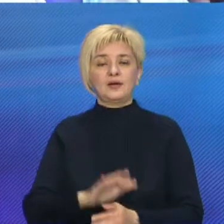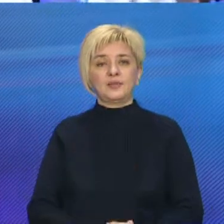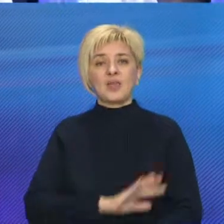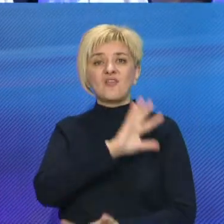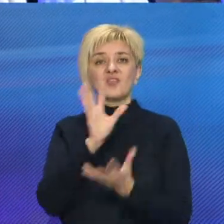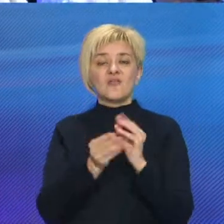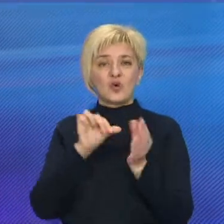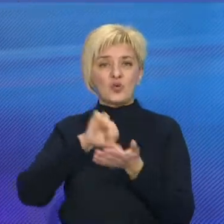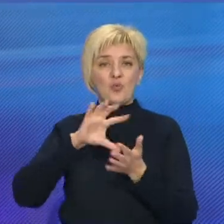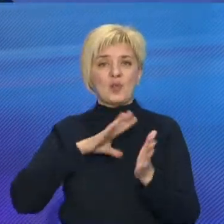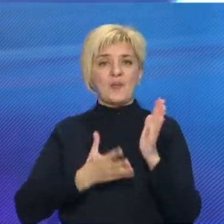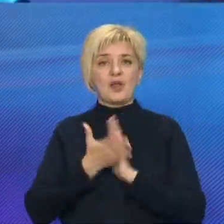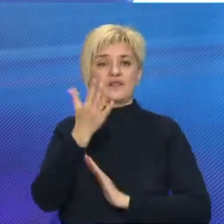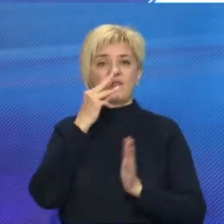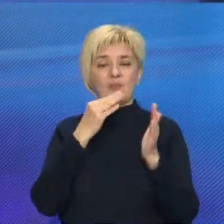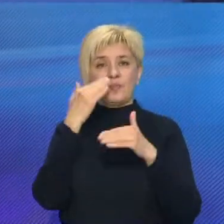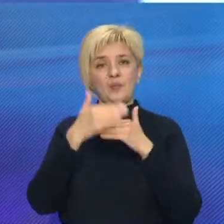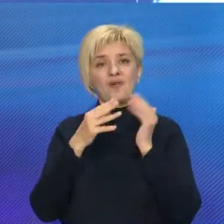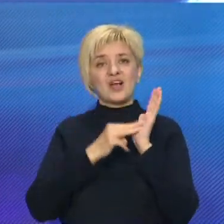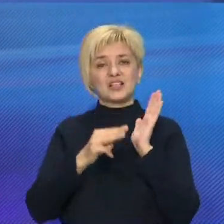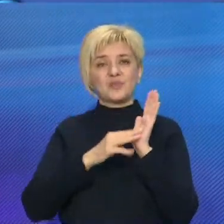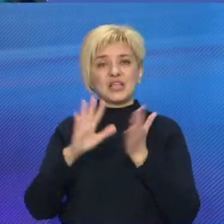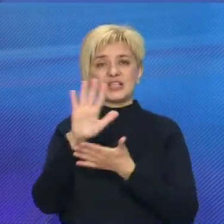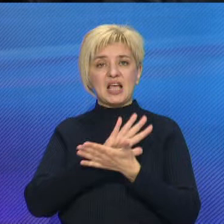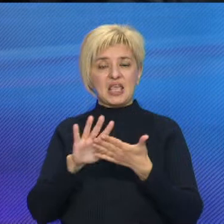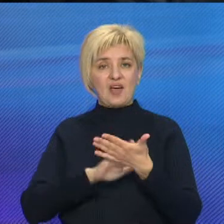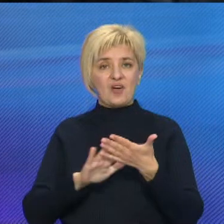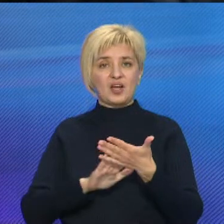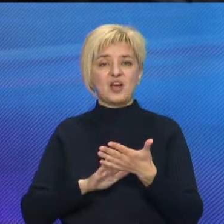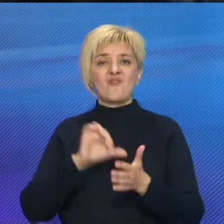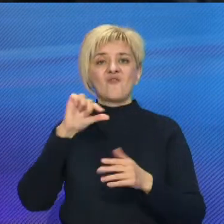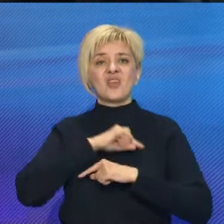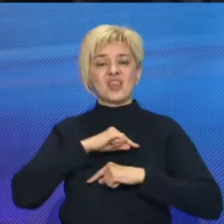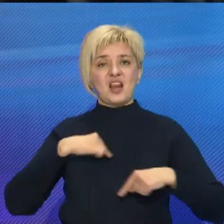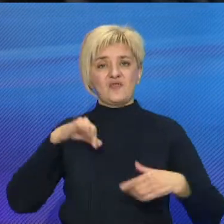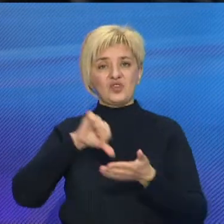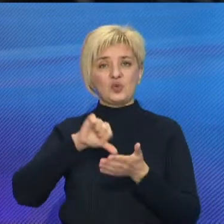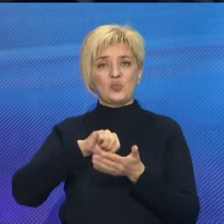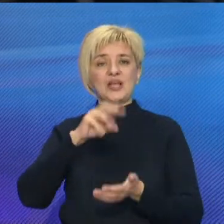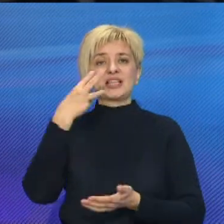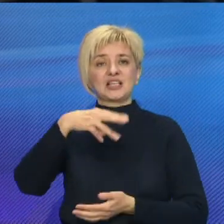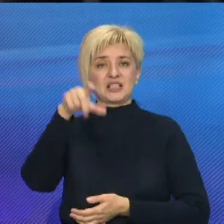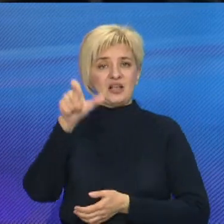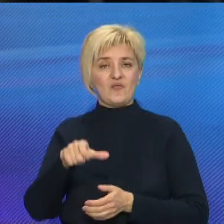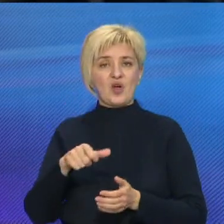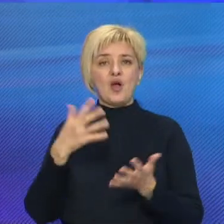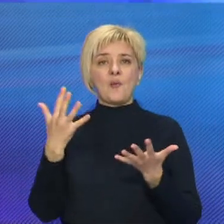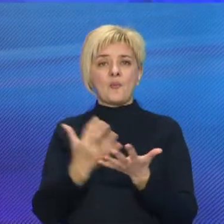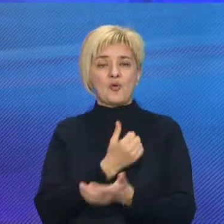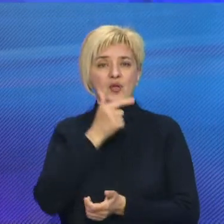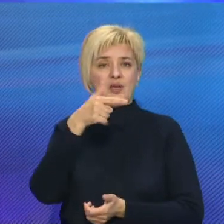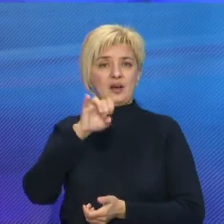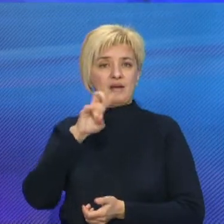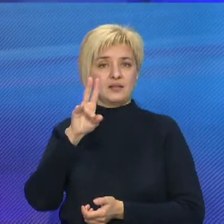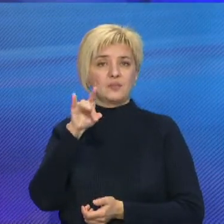Усяго на конкурс было подадено каля 80 заявок. У фінале выступили 30 виконавцев. Уладальницей гран-при по выниках